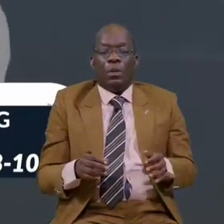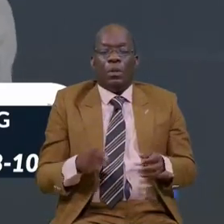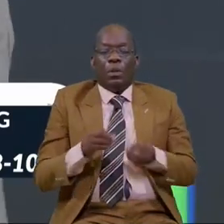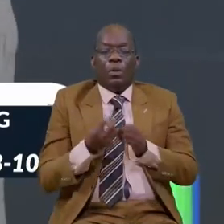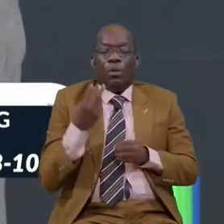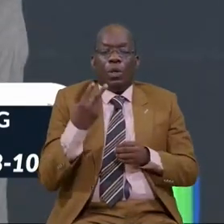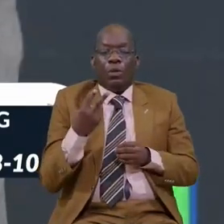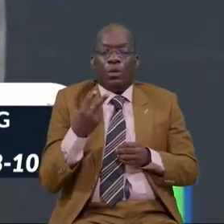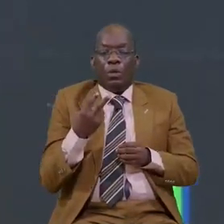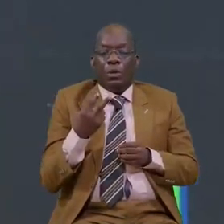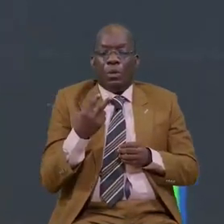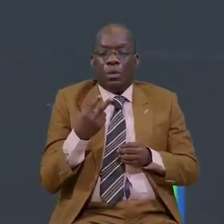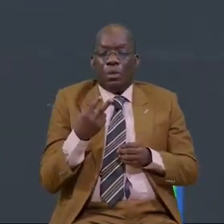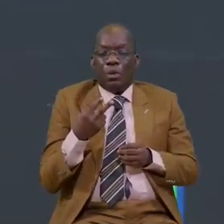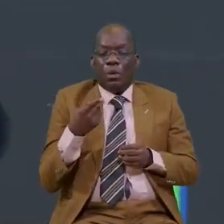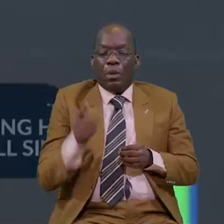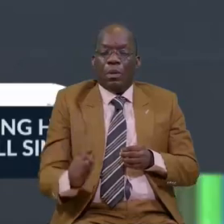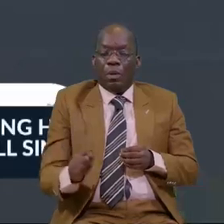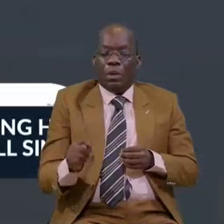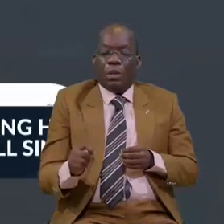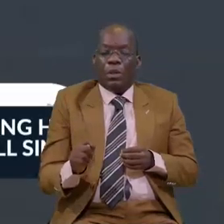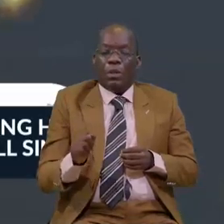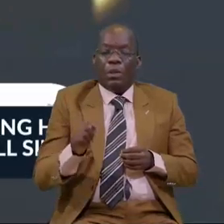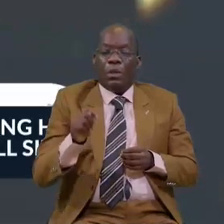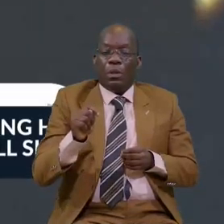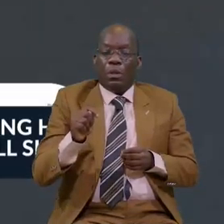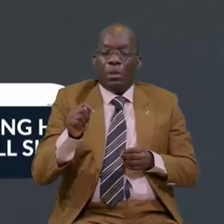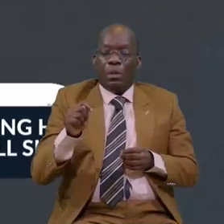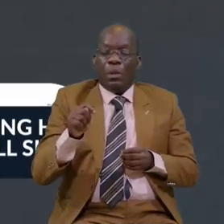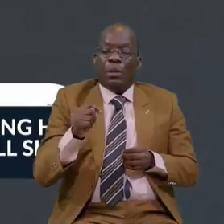ce qui était perdu. Deuxième élément,